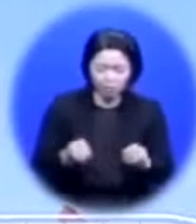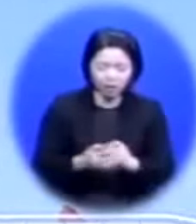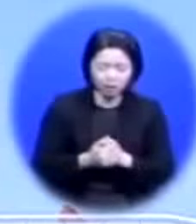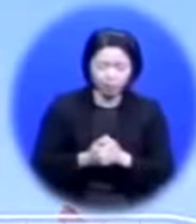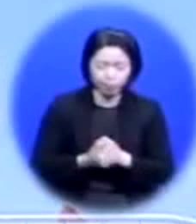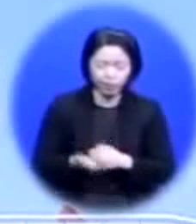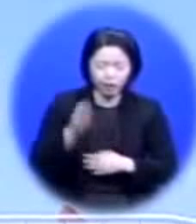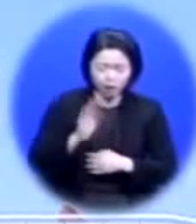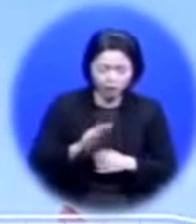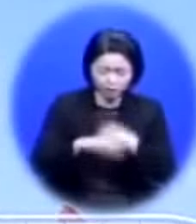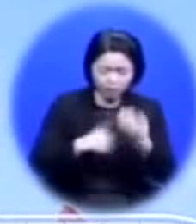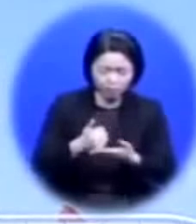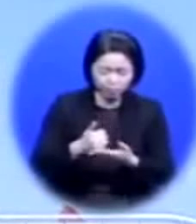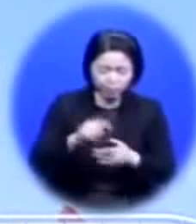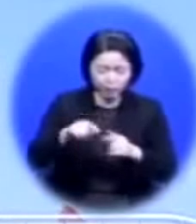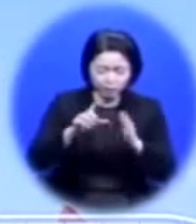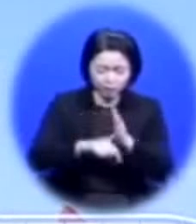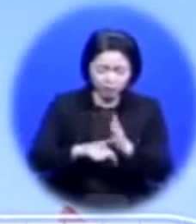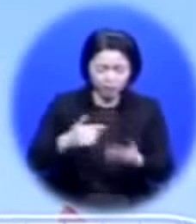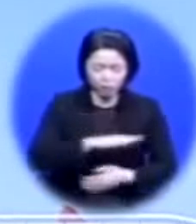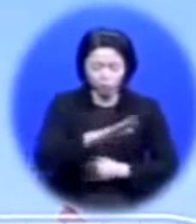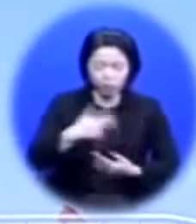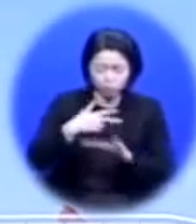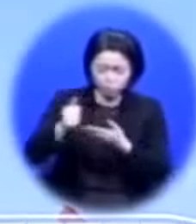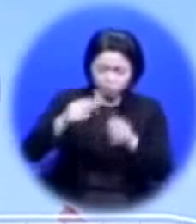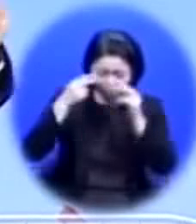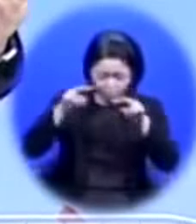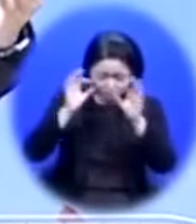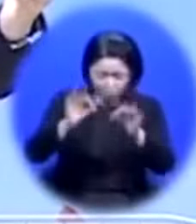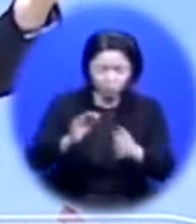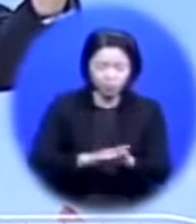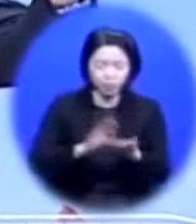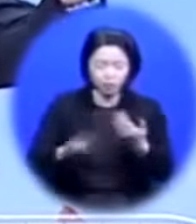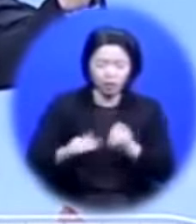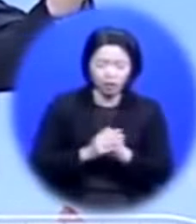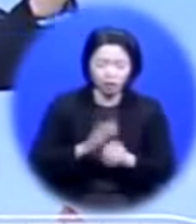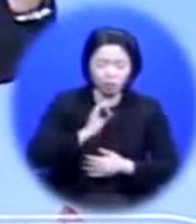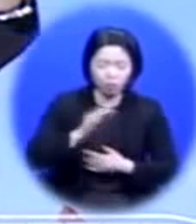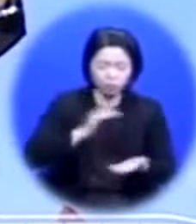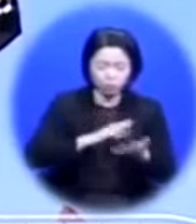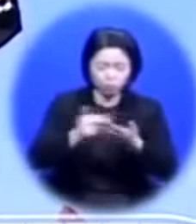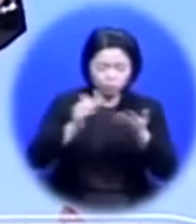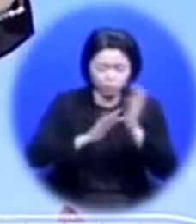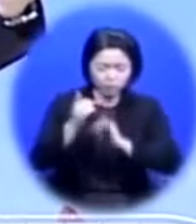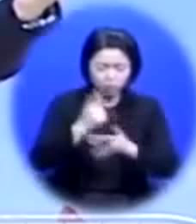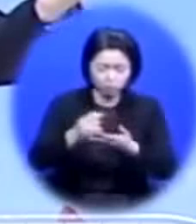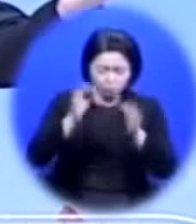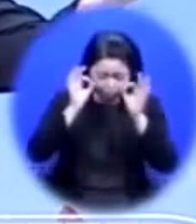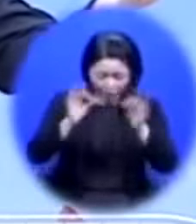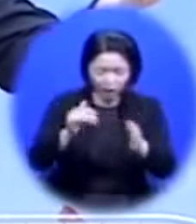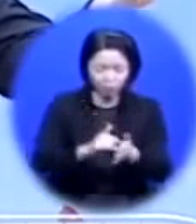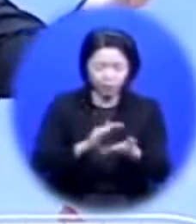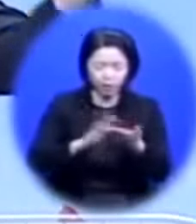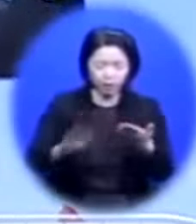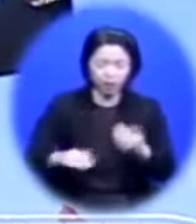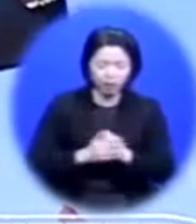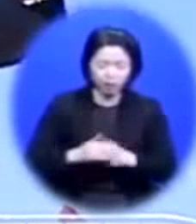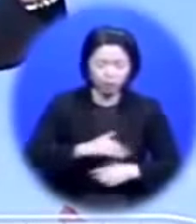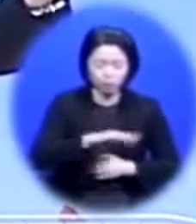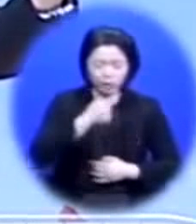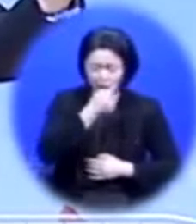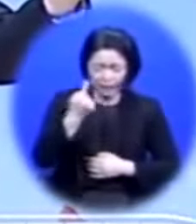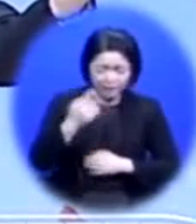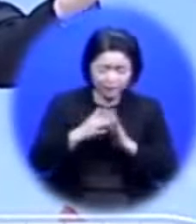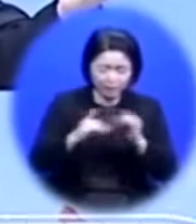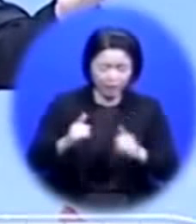하나님이 시간 저희들이 주님을 바라봅니다 오직 주 예수님만 바라봅니다 아멘 저희들을 증인 삼아